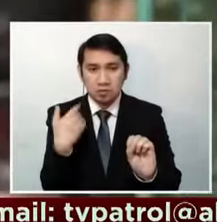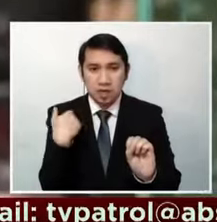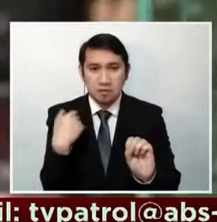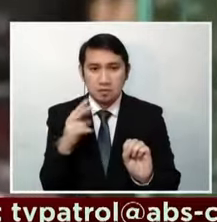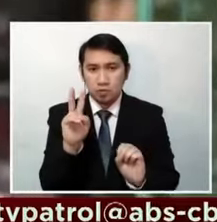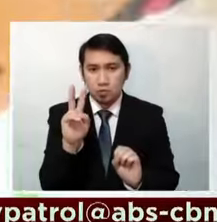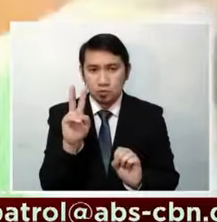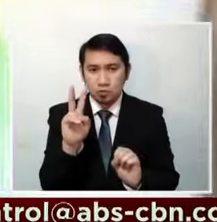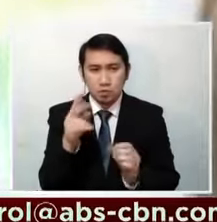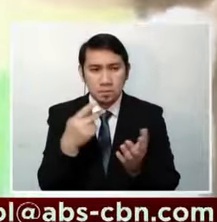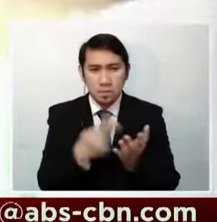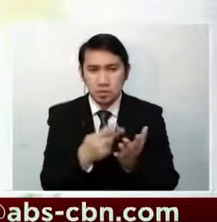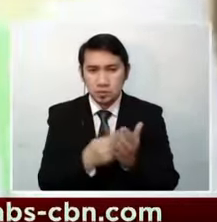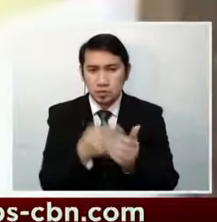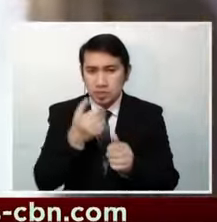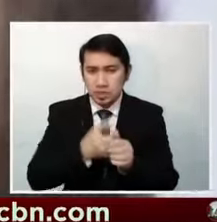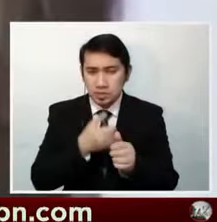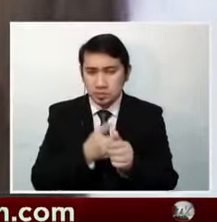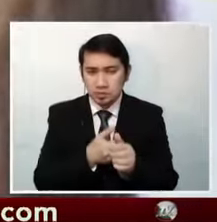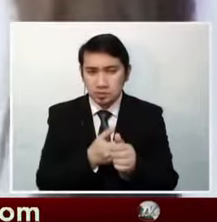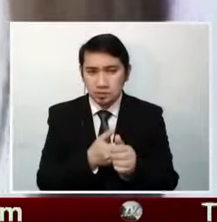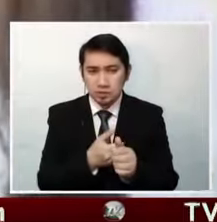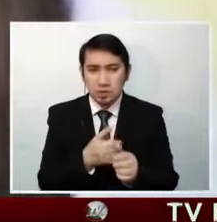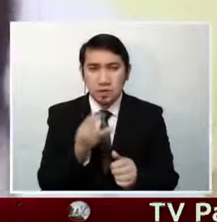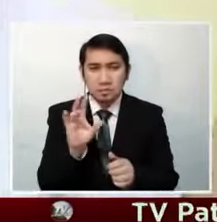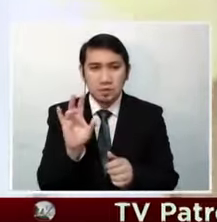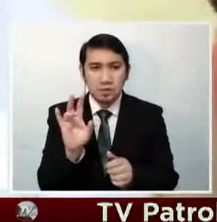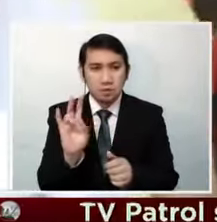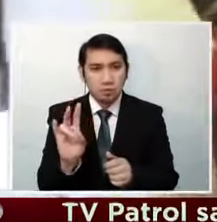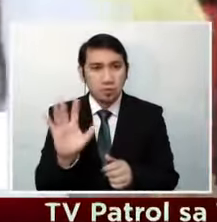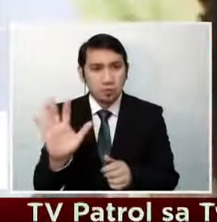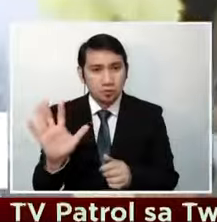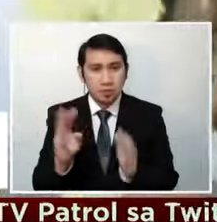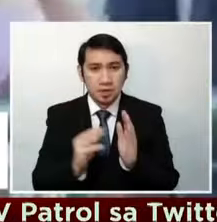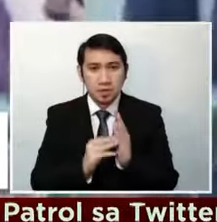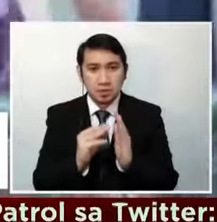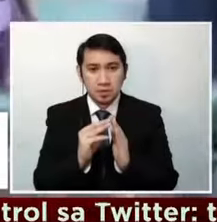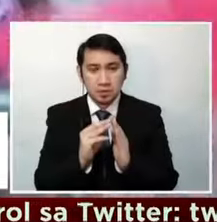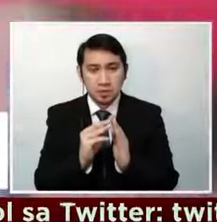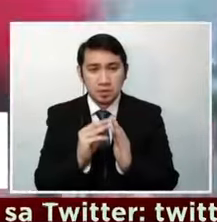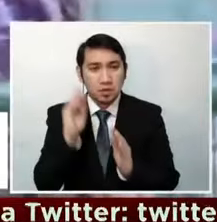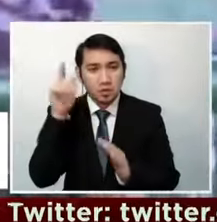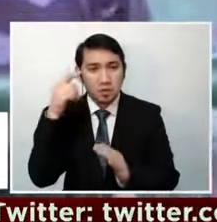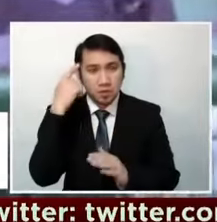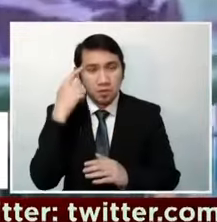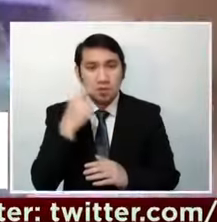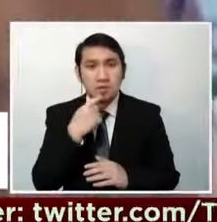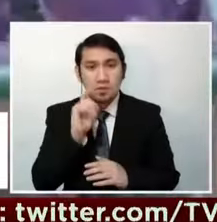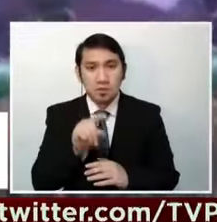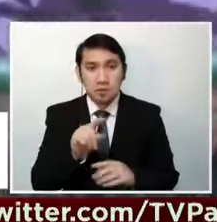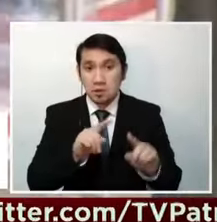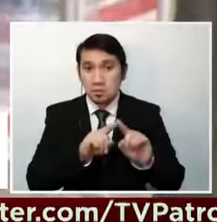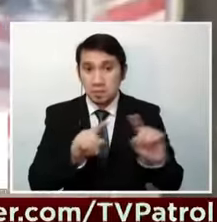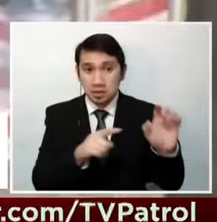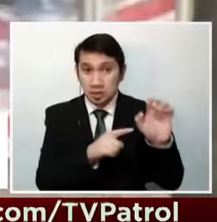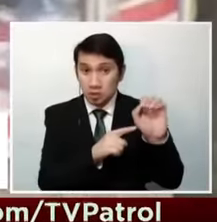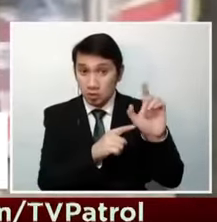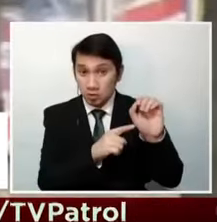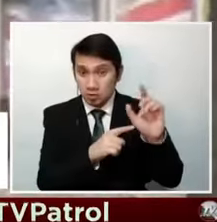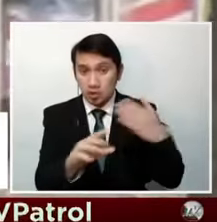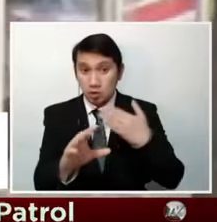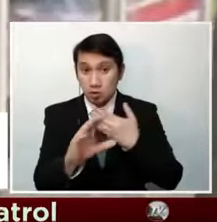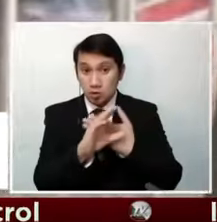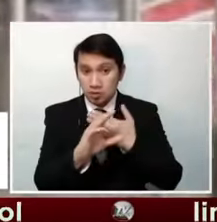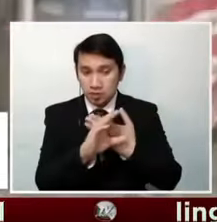kada piraso ang 75 milyong face masks na inorder ng gobyerno kahit na ang nasa orihinal na kontrata nila ay